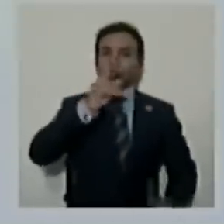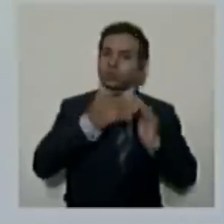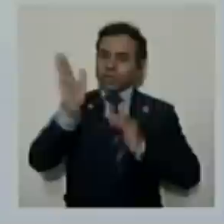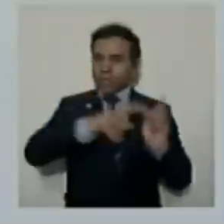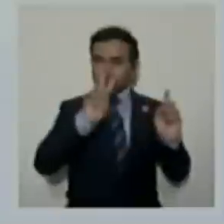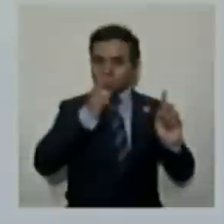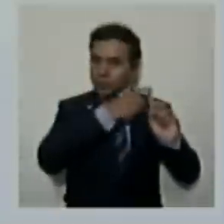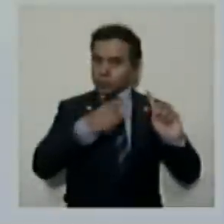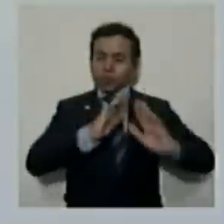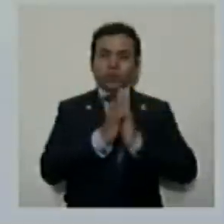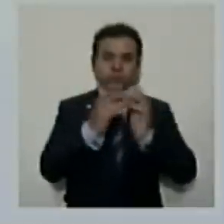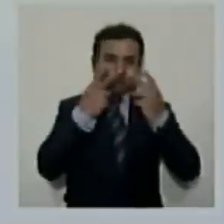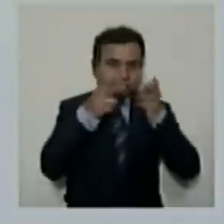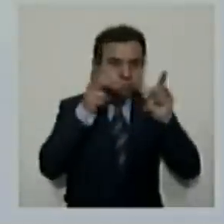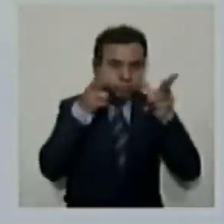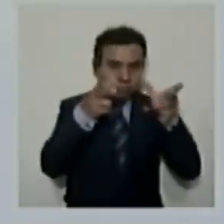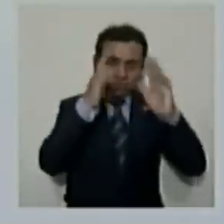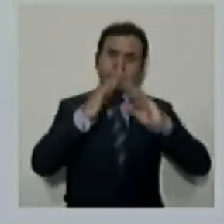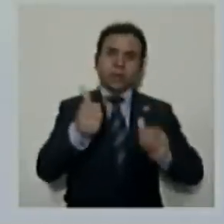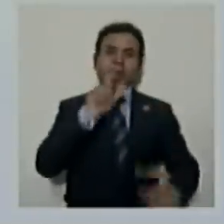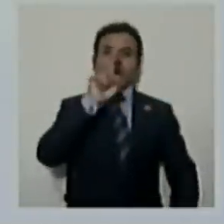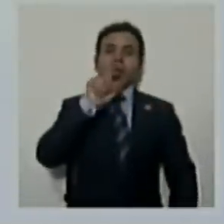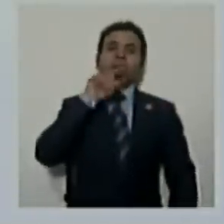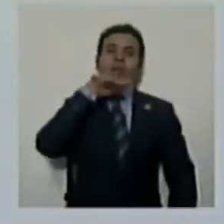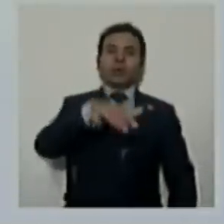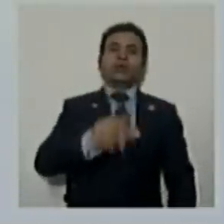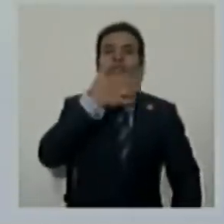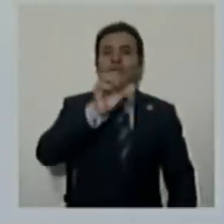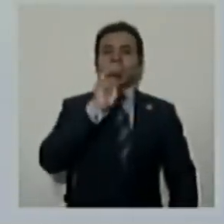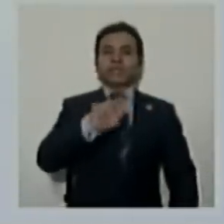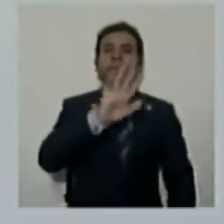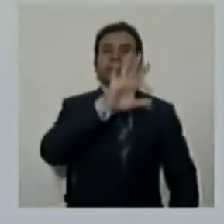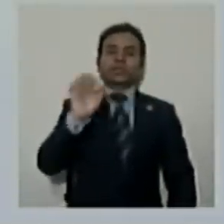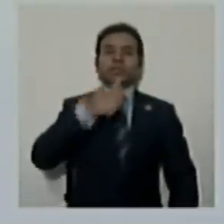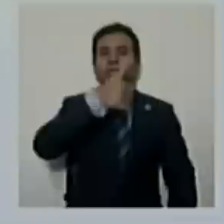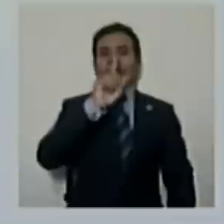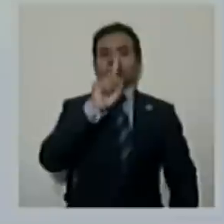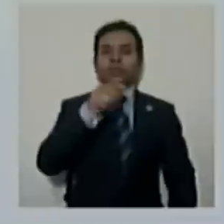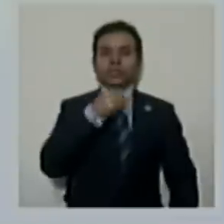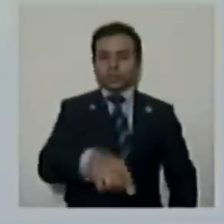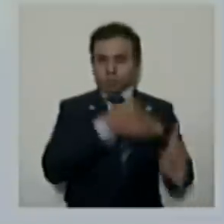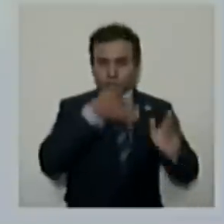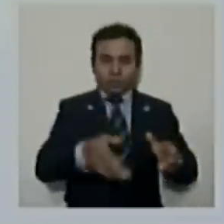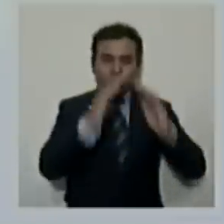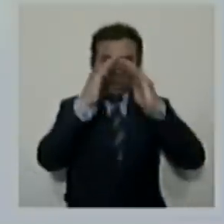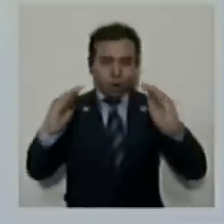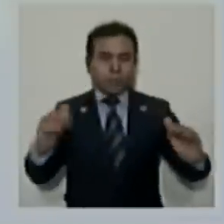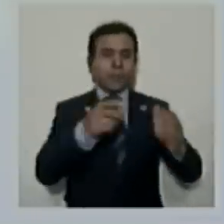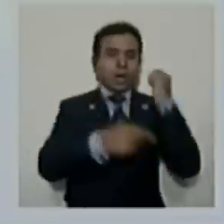ছাড় পেয়েছে 24 ঘন্টায় 3872 জন এবং এ পর্যন্ত ছাড় পেয়েছেন 160,561 জন।